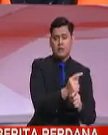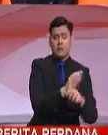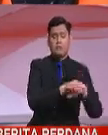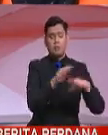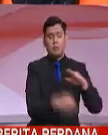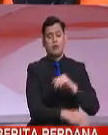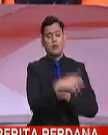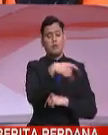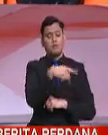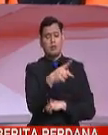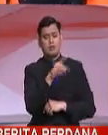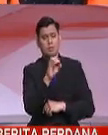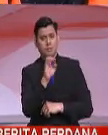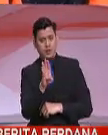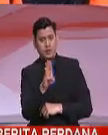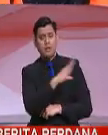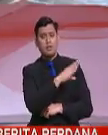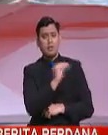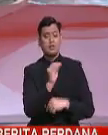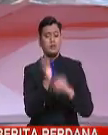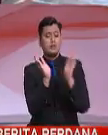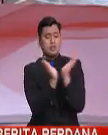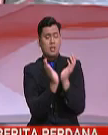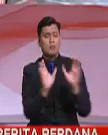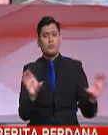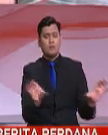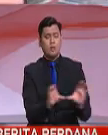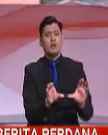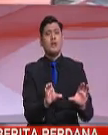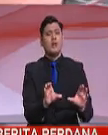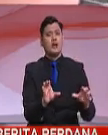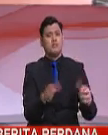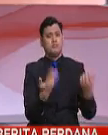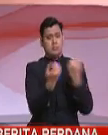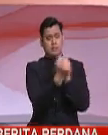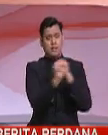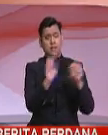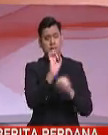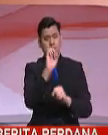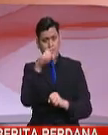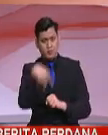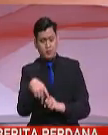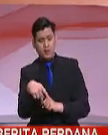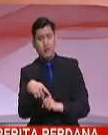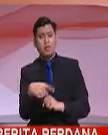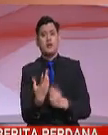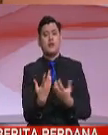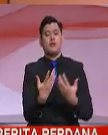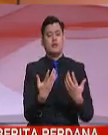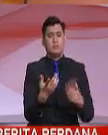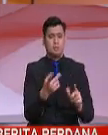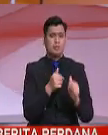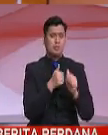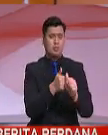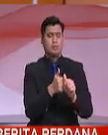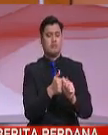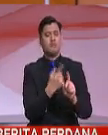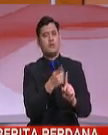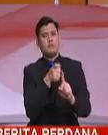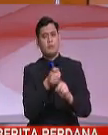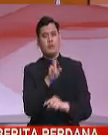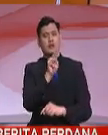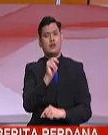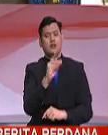Pihak kebajikan masyarakat telah mengadakan penjarakan sosial mengikut SOP-SOP yang telah dikeluarkan oleh pihak Nadema.